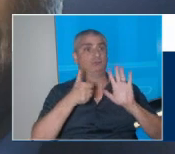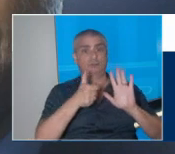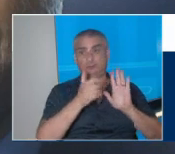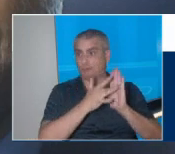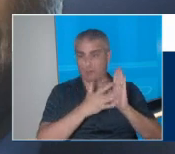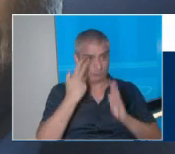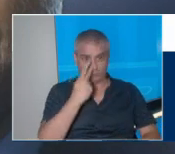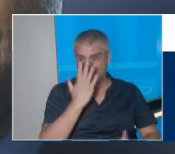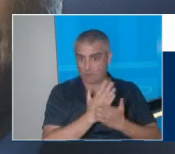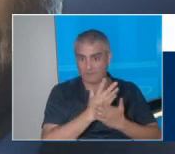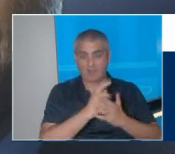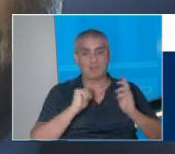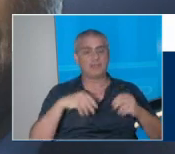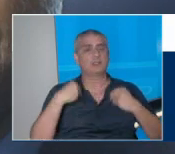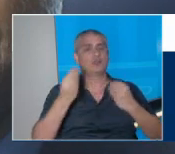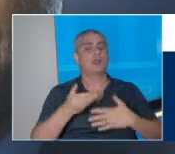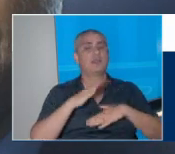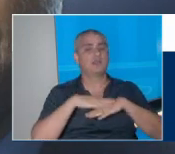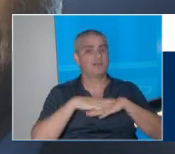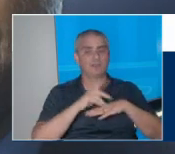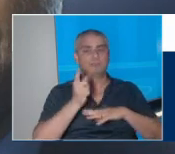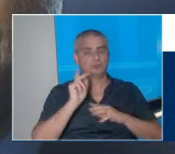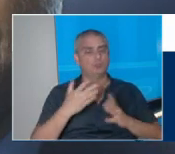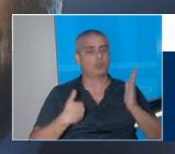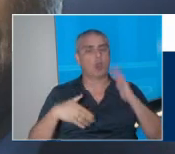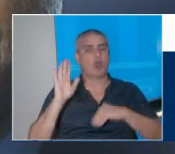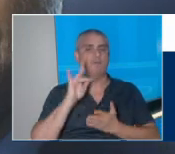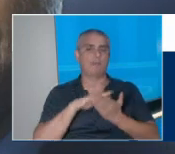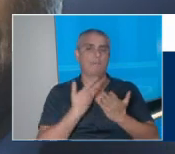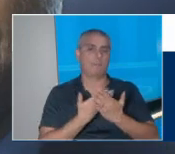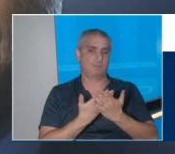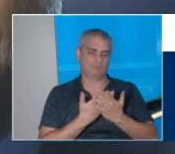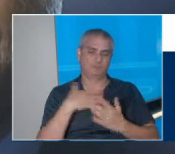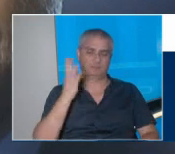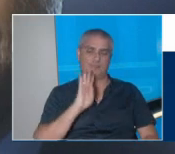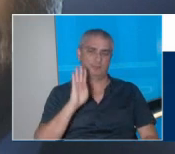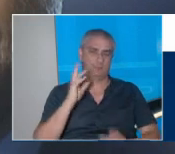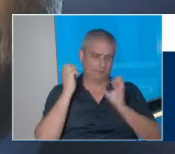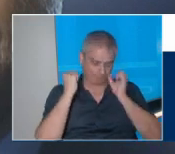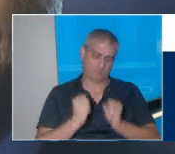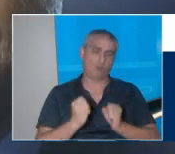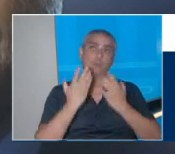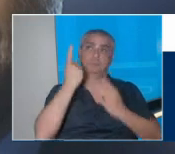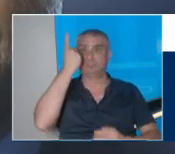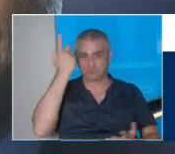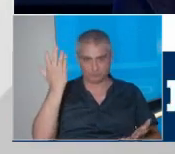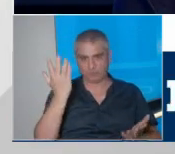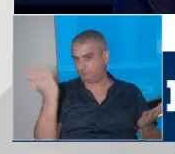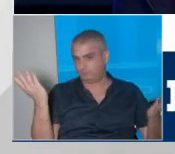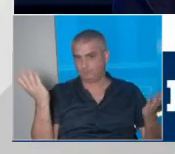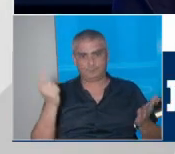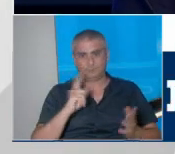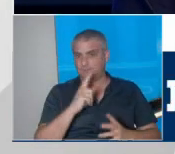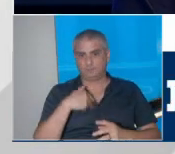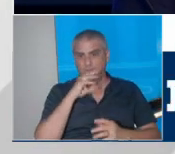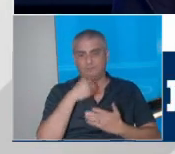שראינו, אבל הנשיא מטיל את מלאכת הרכבת הממשלה על מי שיש לו הכי הרבה ממליצים, וזה יהיה בנימין נתניהו, בעזרת השם, בכל מצב. אני לא